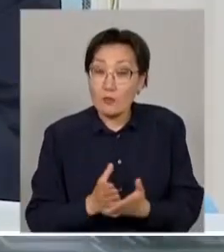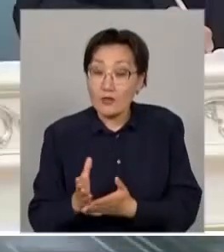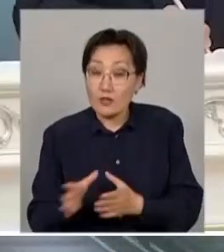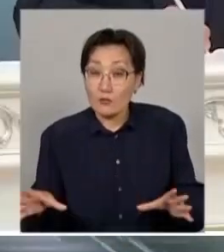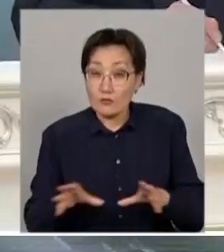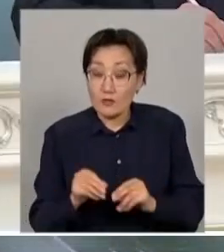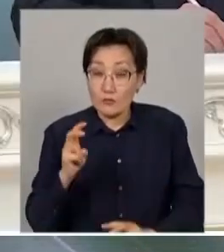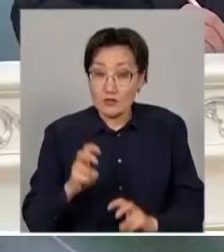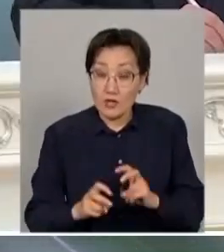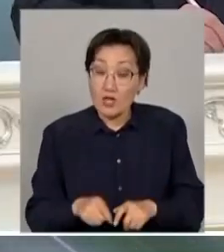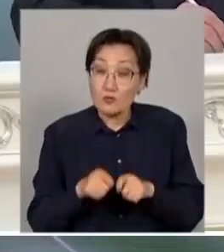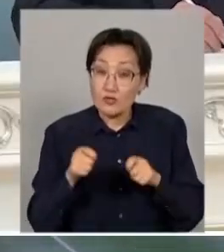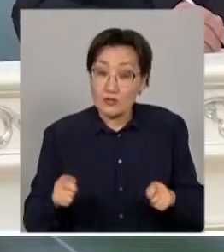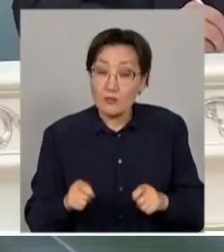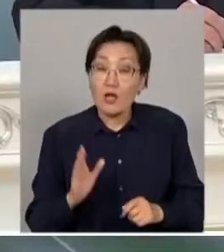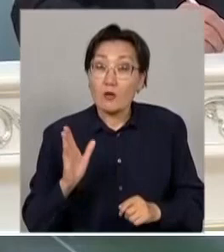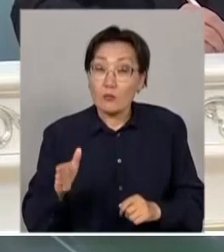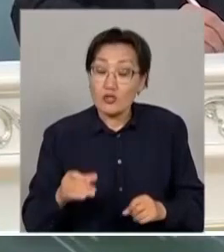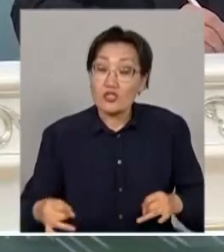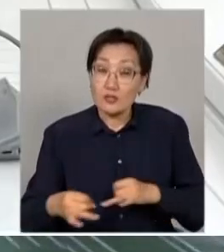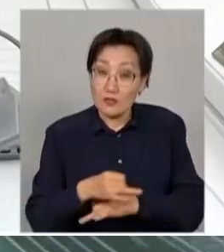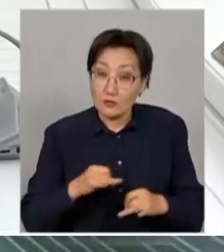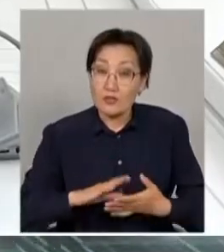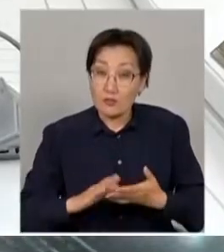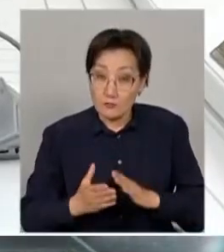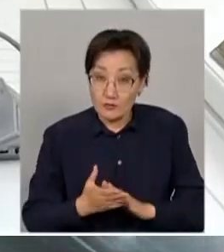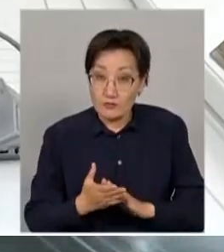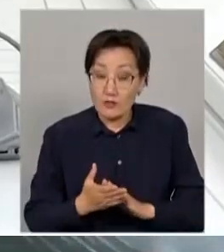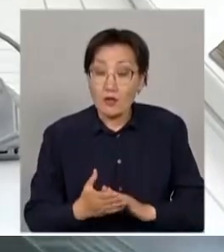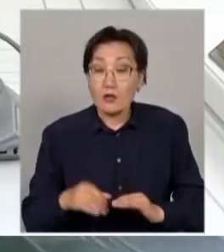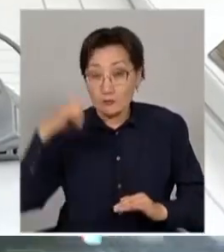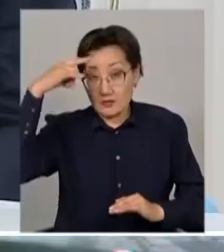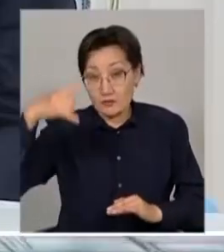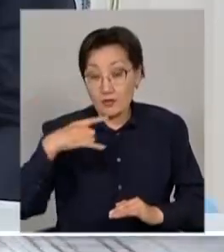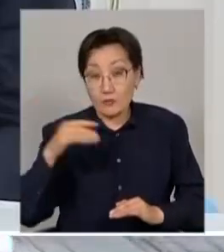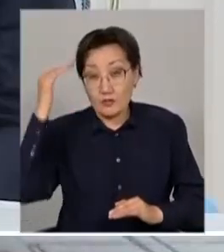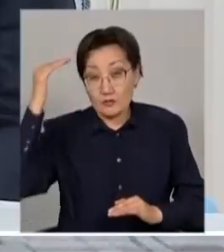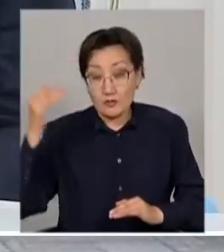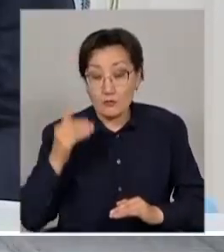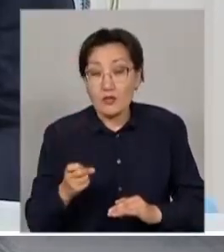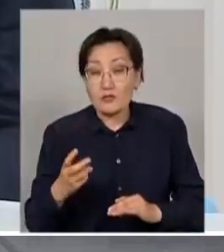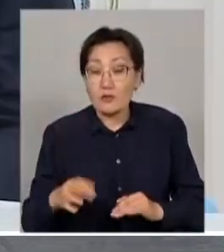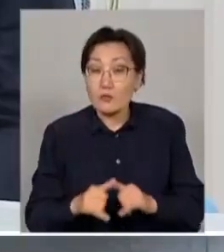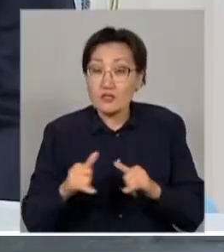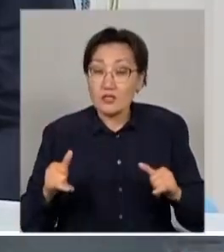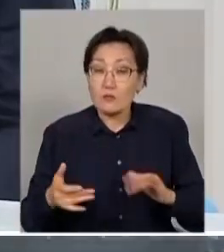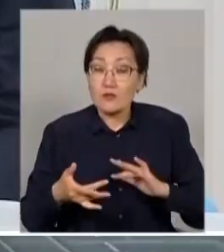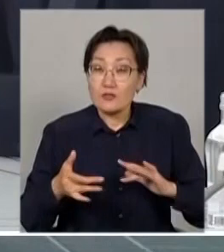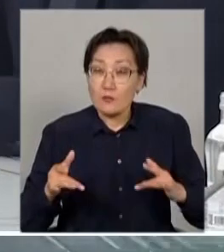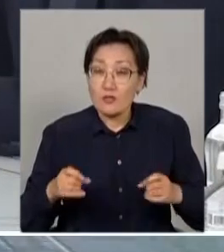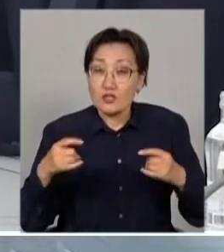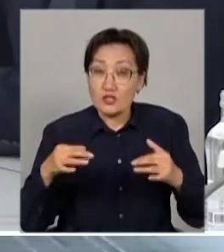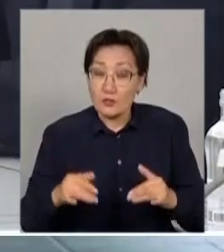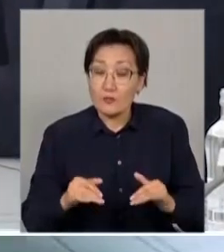бірлескен кәсіпорындар құрудың келешегін қарастыруға келісті. Бұдан бөлек Қазақстан Тәжікстанмен кейбір дамыған цифрлық шешімдер